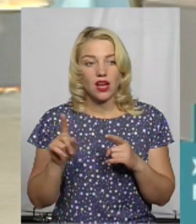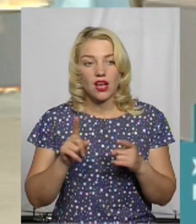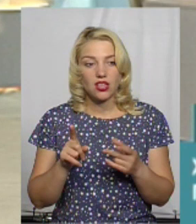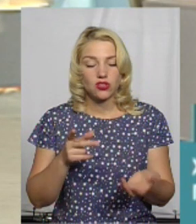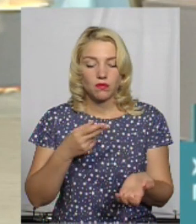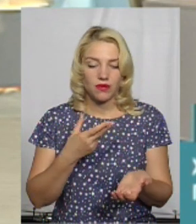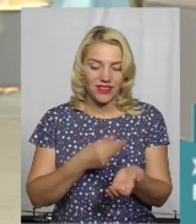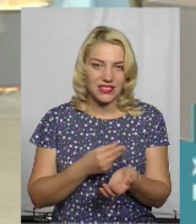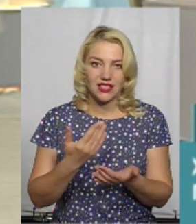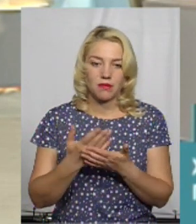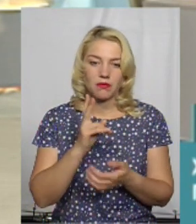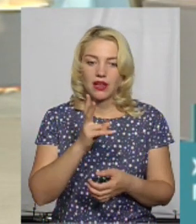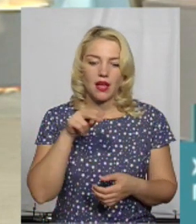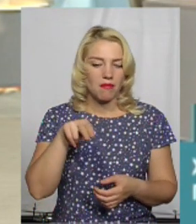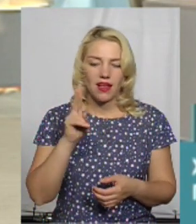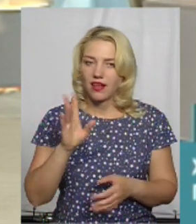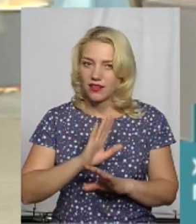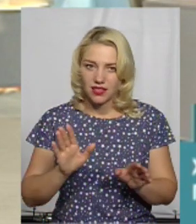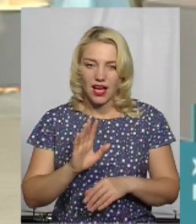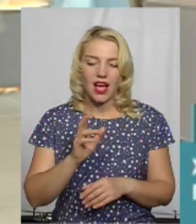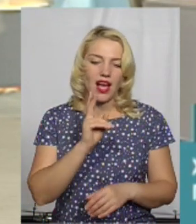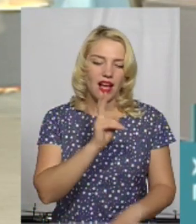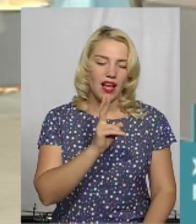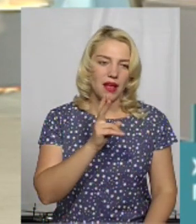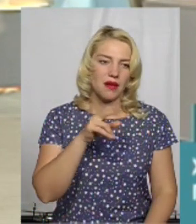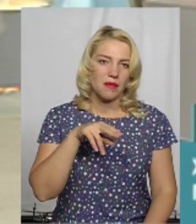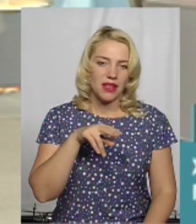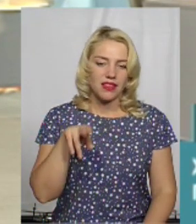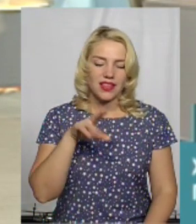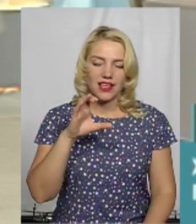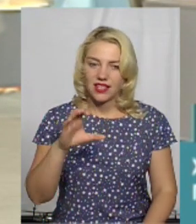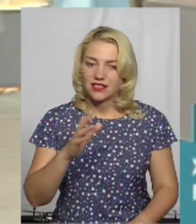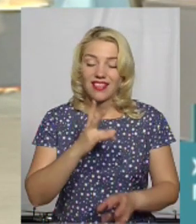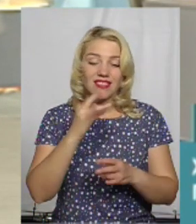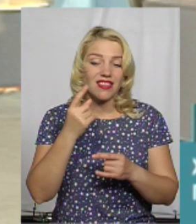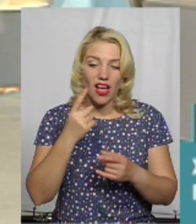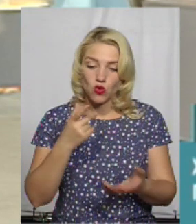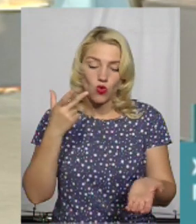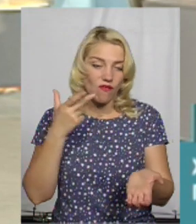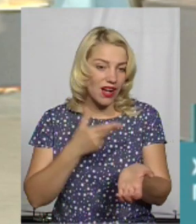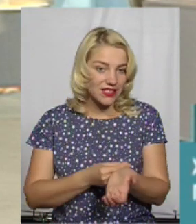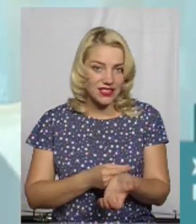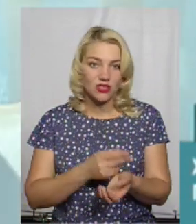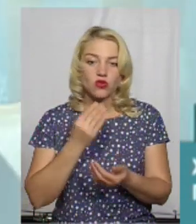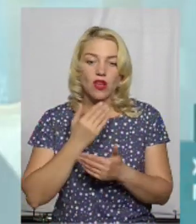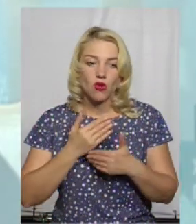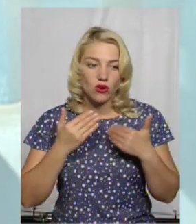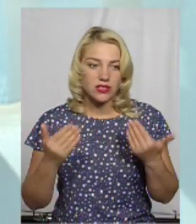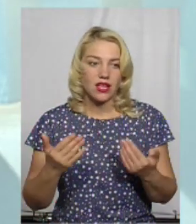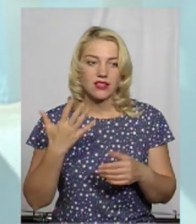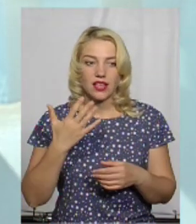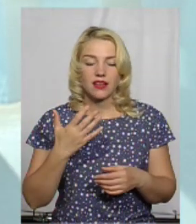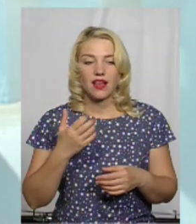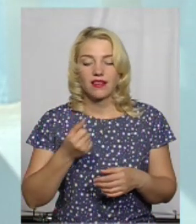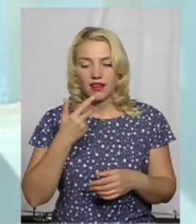вакцини, не КПК, а, наприклад, АКДС, були ускладнені? Не було ні на одну вакцину. За останні кілька років в місті